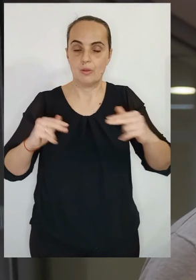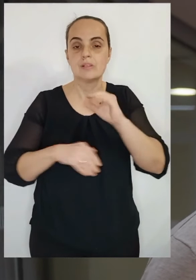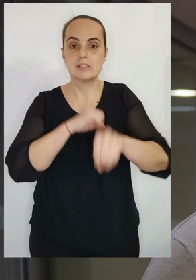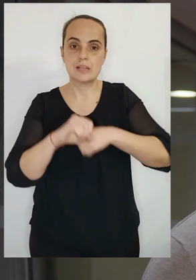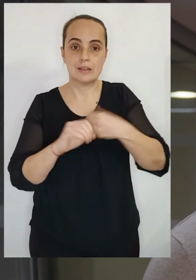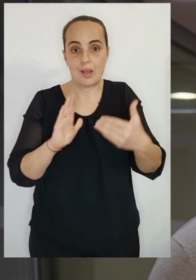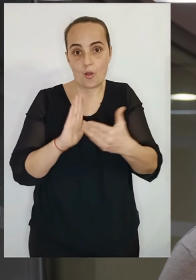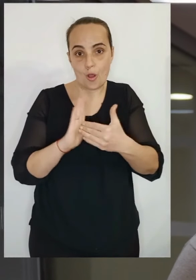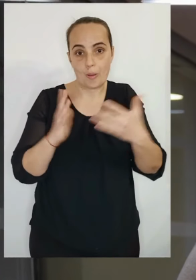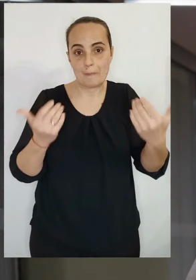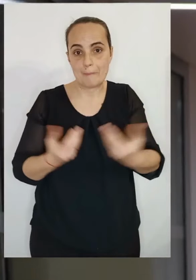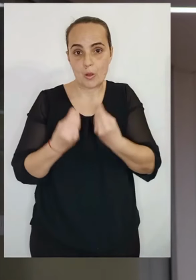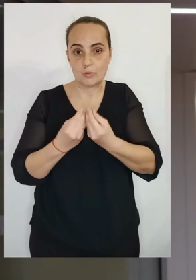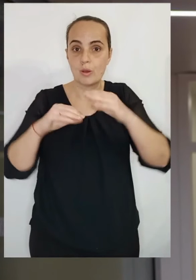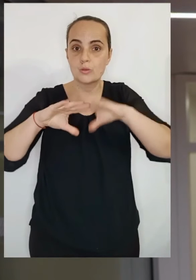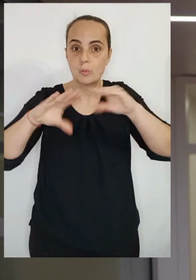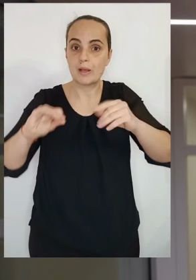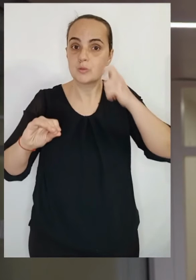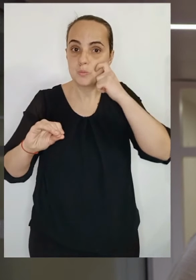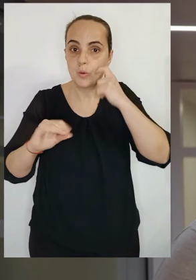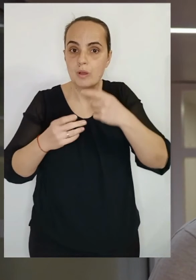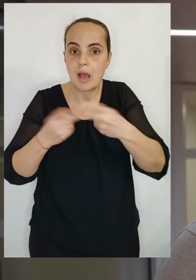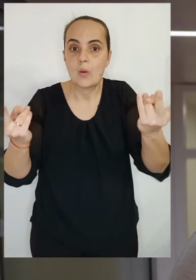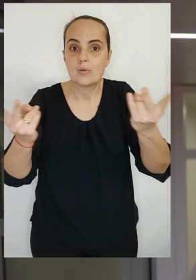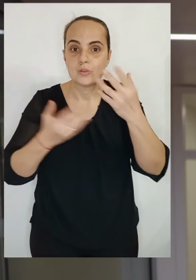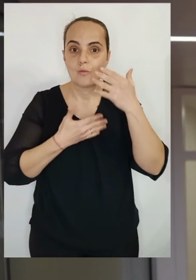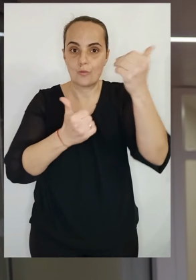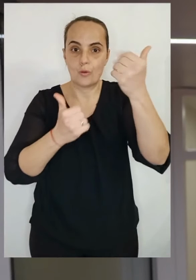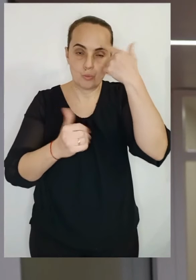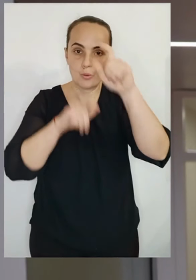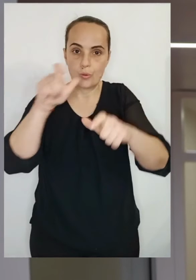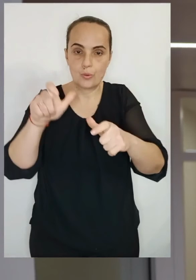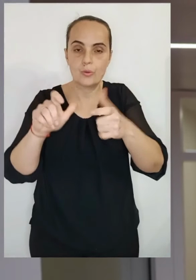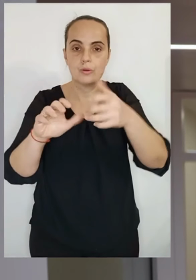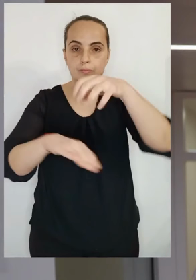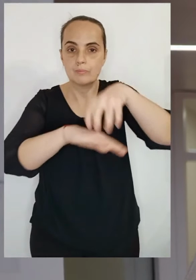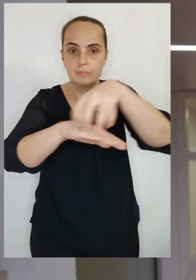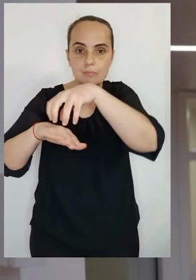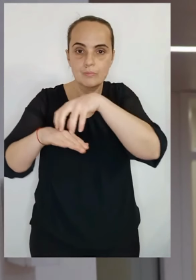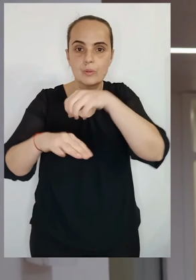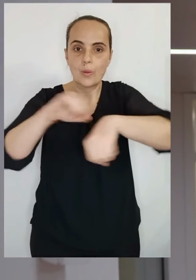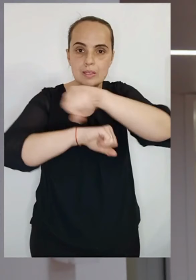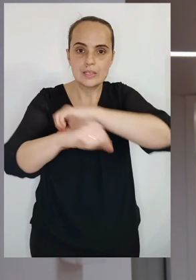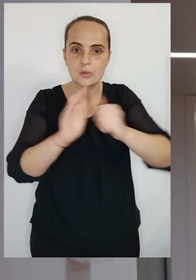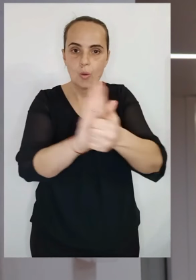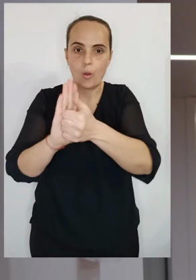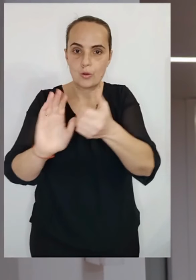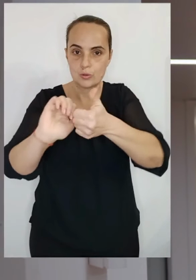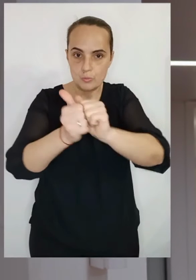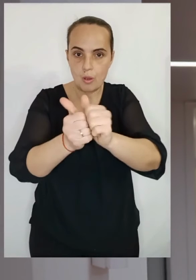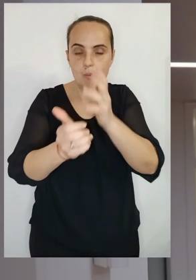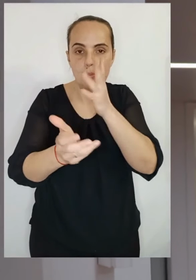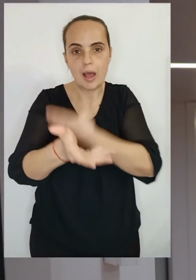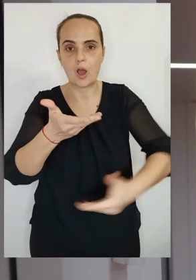encore présenter nos vœux en présentiel aux acteurs sportifs, on a souhaité se rendre ici aux Halles sportives Génicoux, qui sont